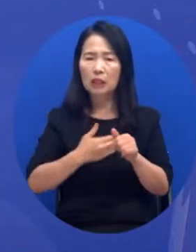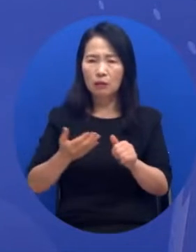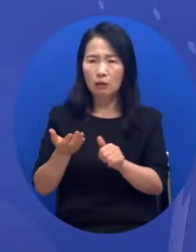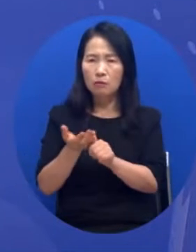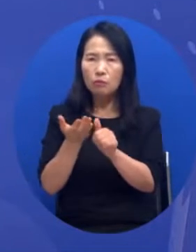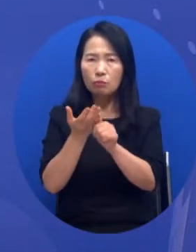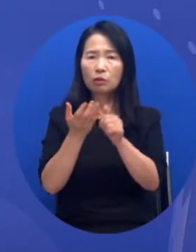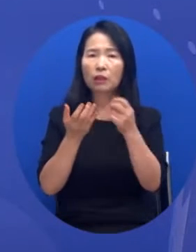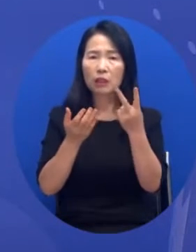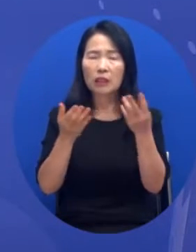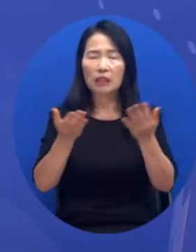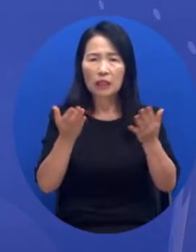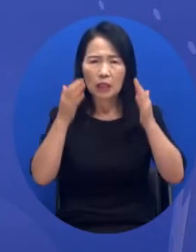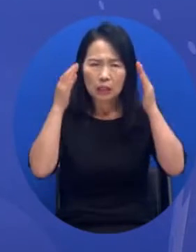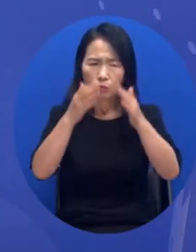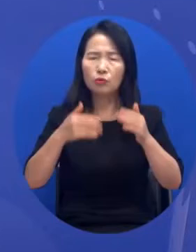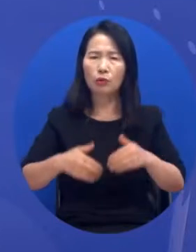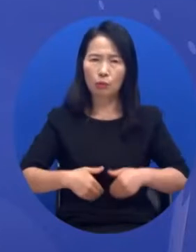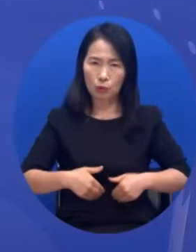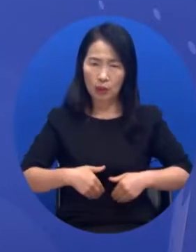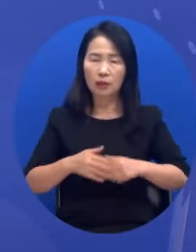더 저희들은 집중할 수 있는데